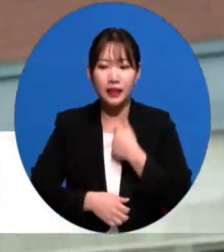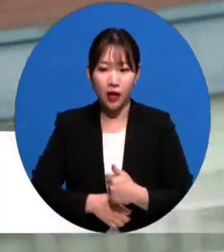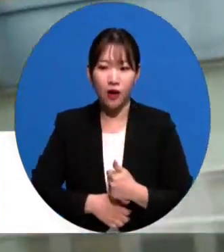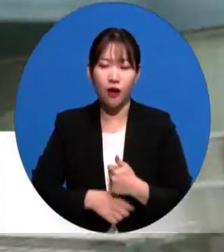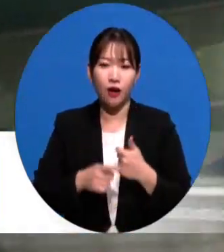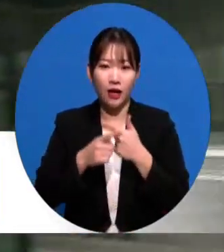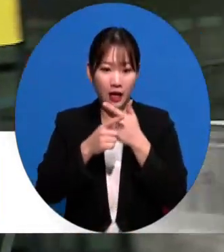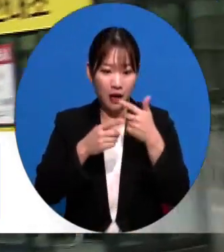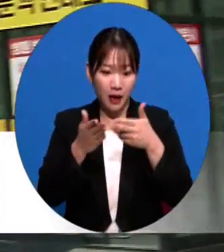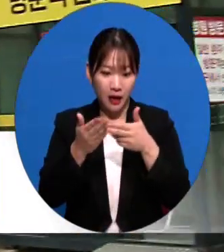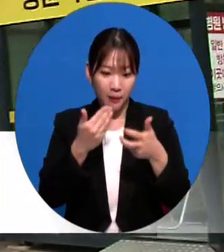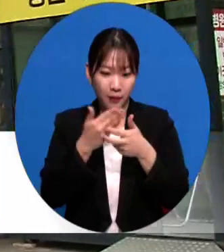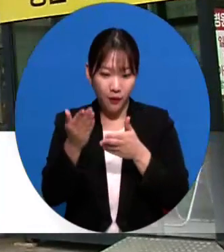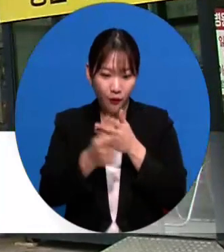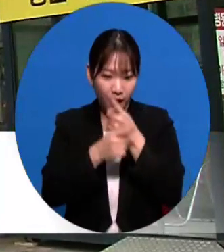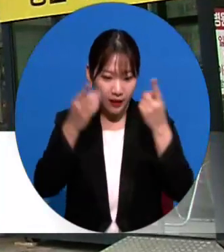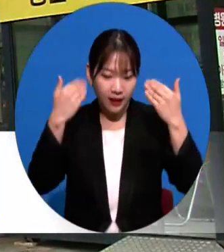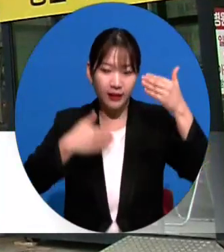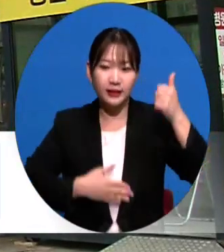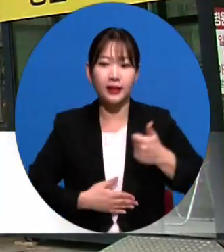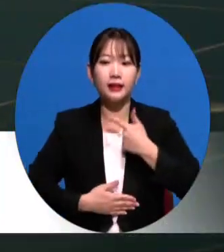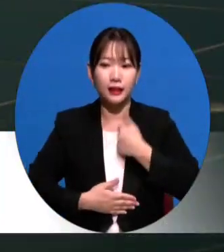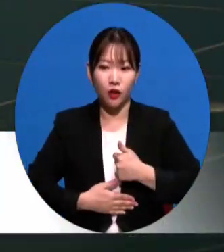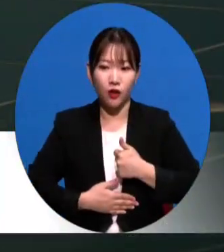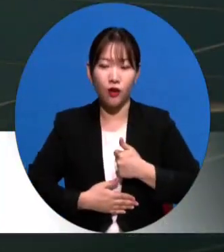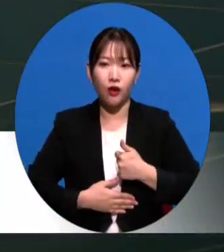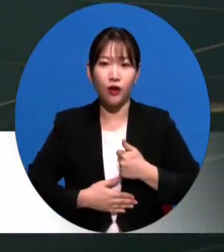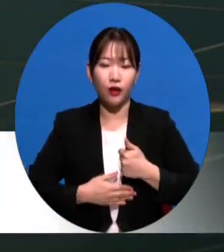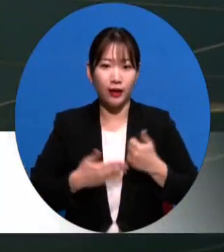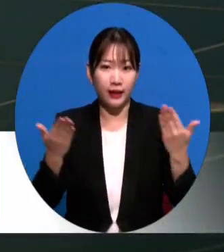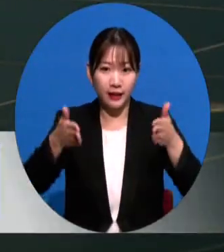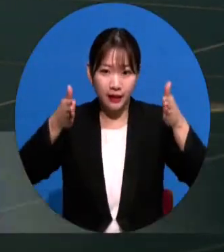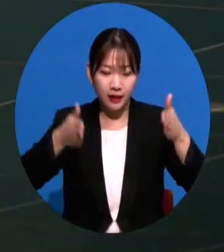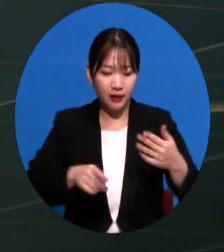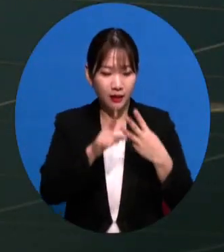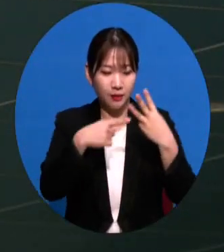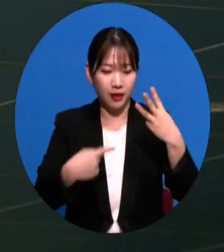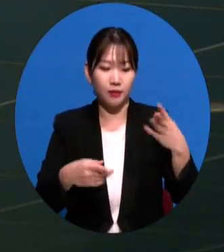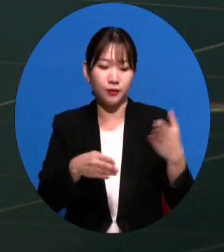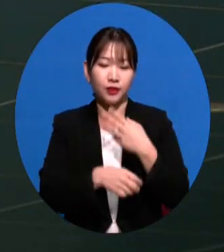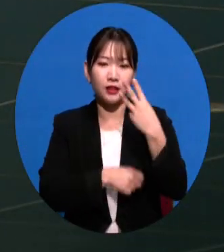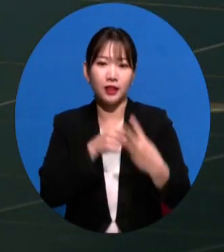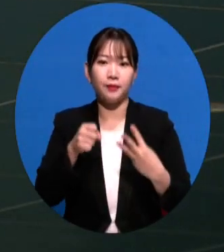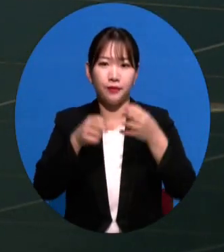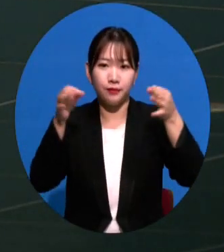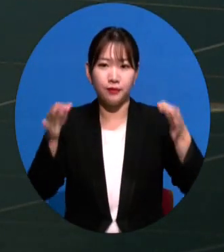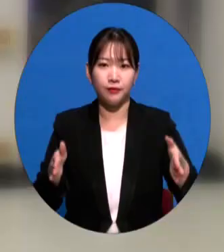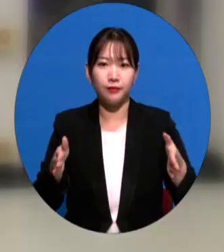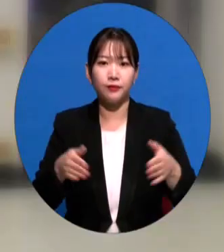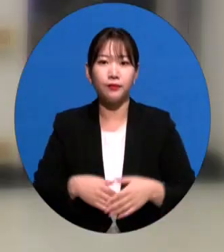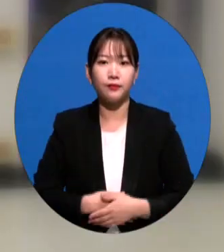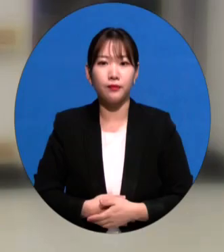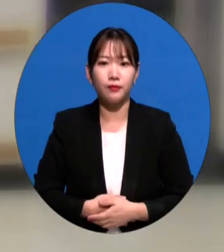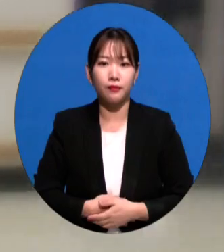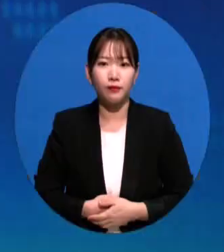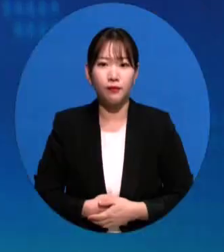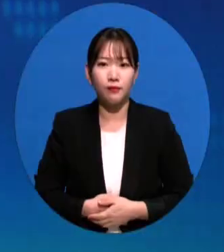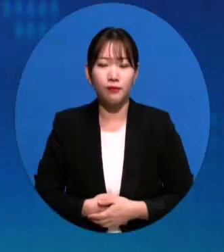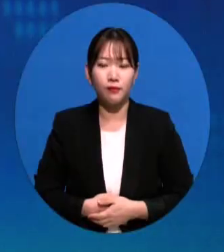역임했습니다. 신임 최형호 목포시 의료원 원장의 임기는 3월 1일부터 3년간입니다.